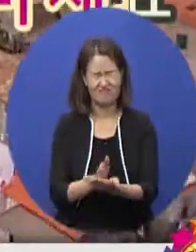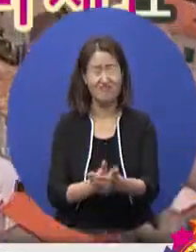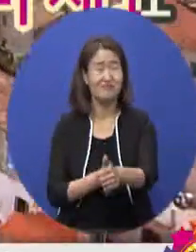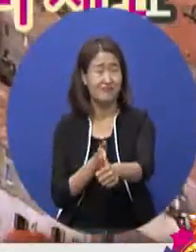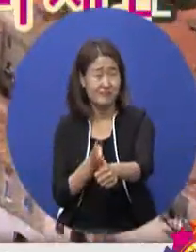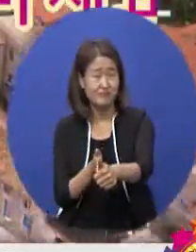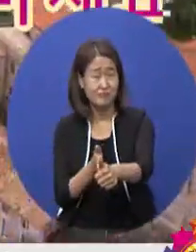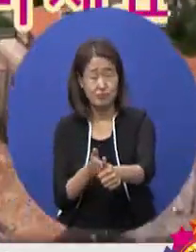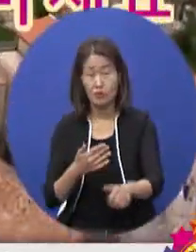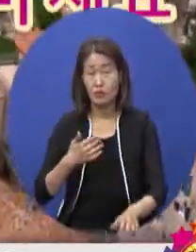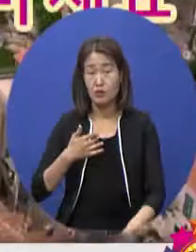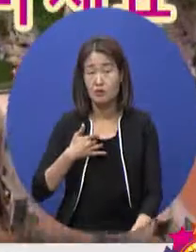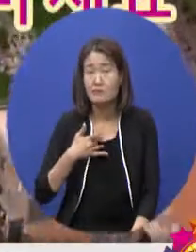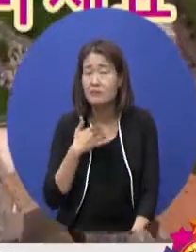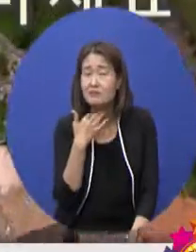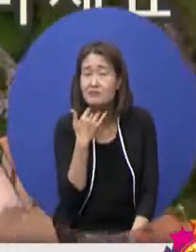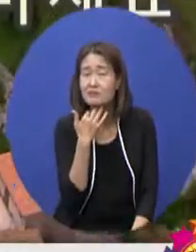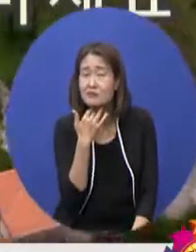마세요.